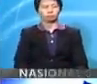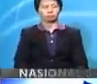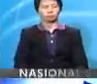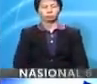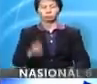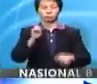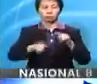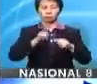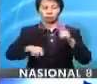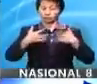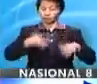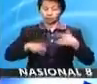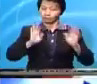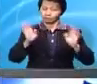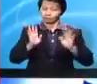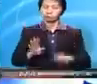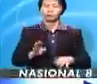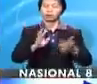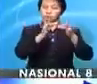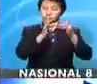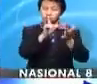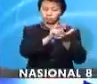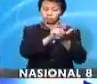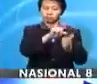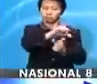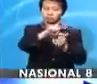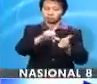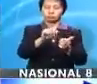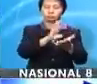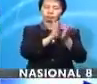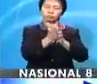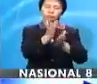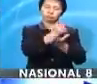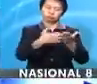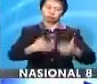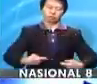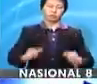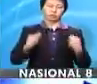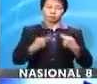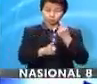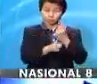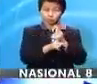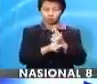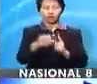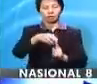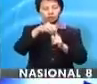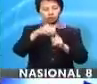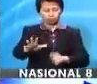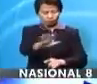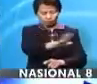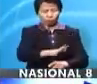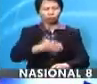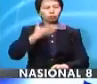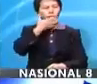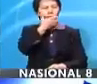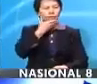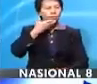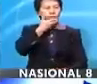Tidak boleh dinafikan media sosial telah menjadi sebahagian kehidupan harian, terutama di kalangan generasi